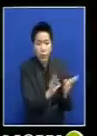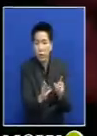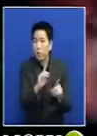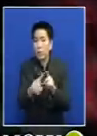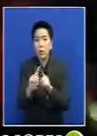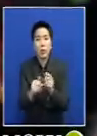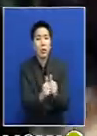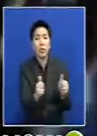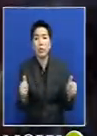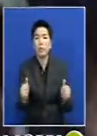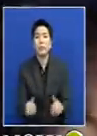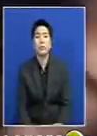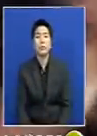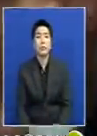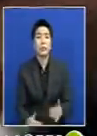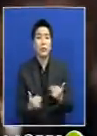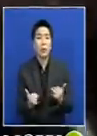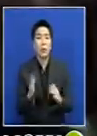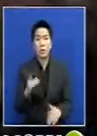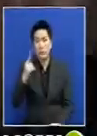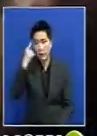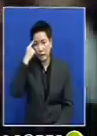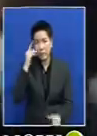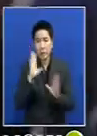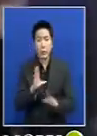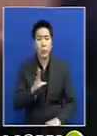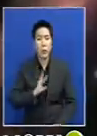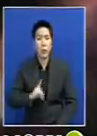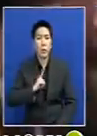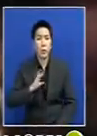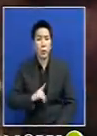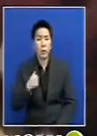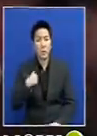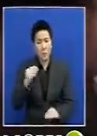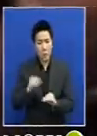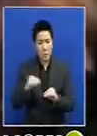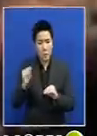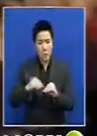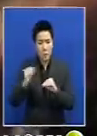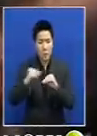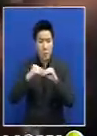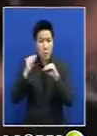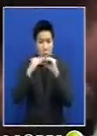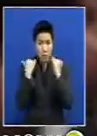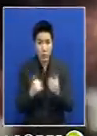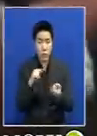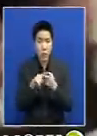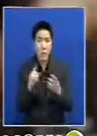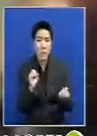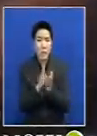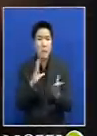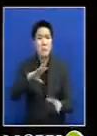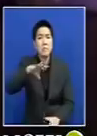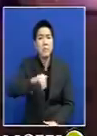บบ ปฏิบัติการของผู้ก่อการร้ายแบบโลนวูฟเกิดขึ้นถี่มากในระยะหลังนอกจากเหตุโจมตีที่เ